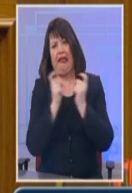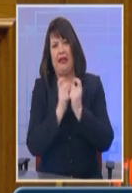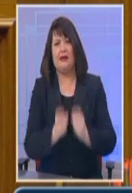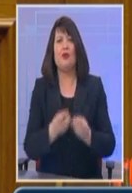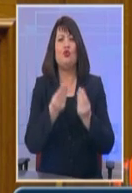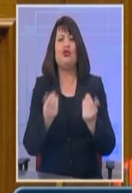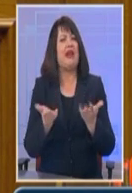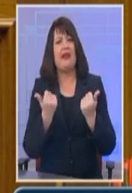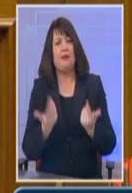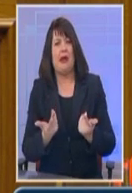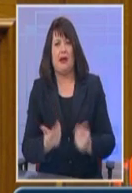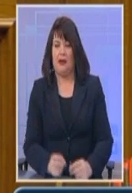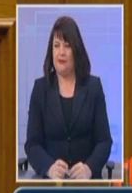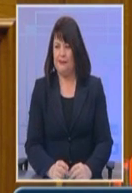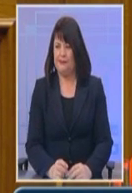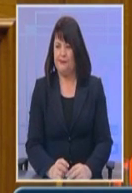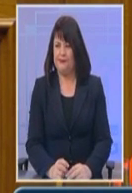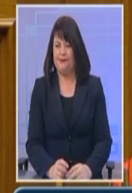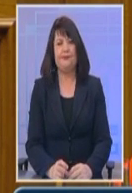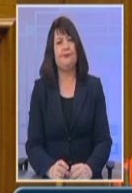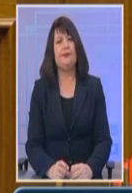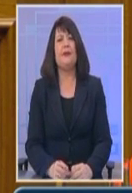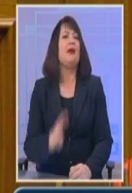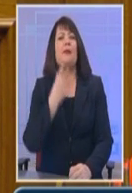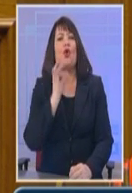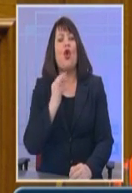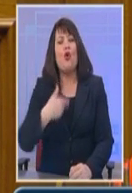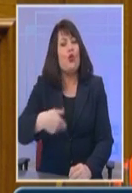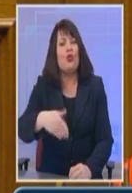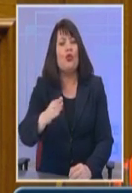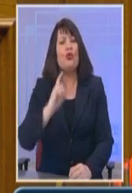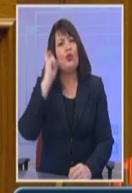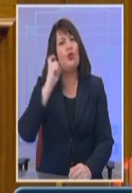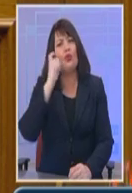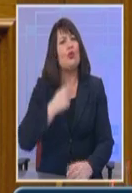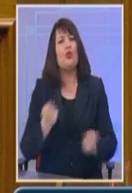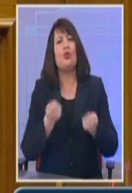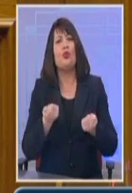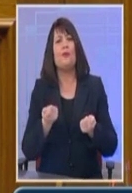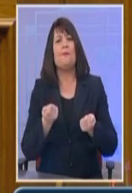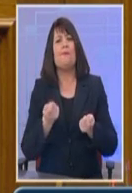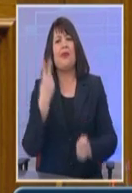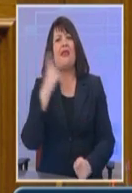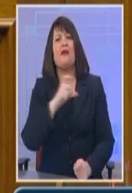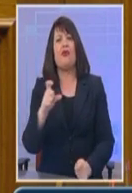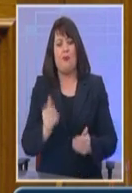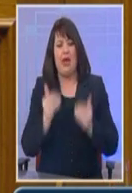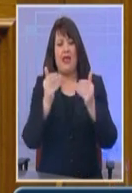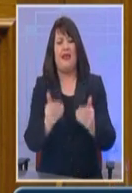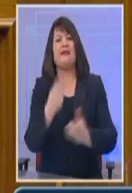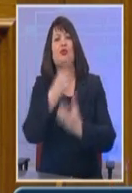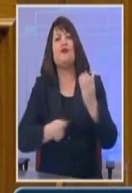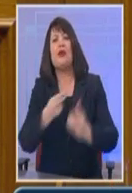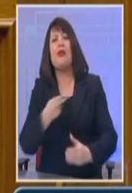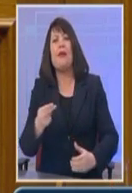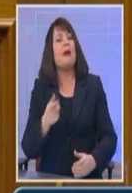Περιεχόμενο όμως δεν υπήρχε. Γιατί δεν μάθαμε τι προτίθεστε να κάνετε σε αυτή την παράταση των 15 ημερών που πήρατε. Πείτε